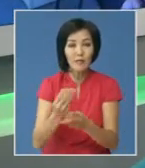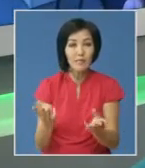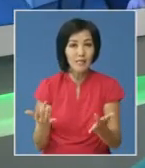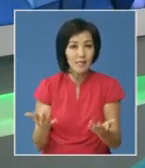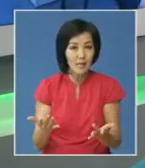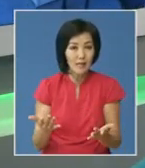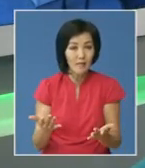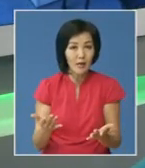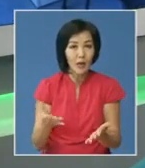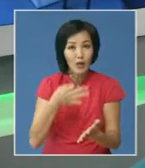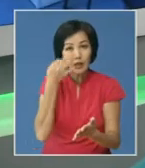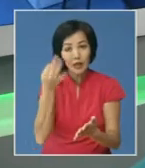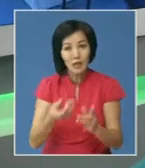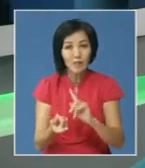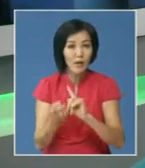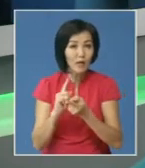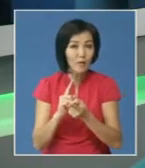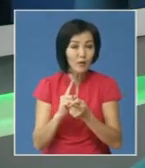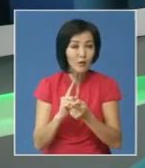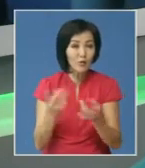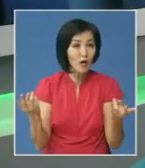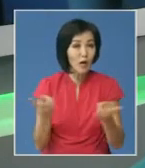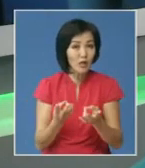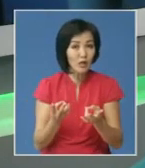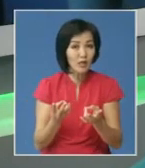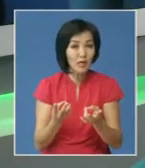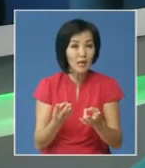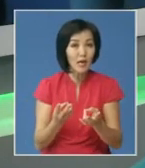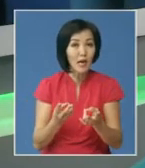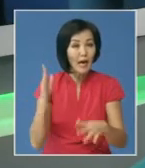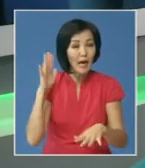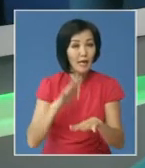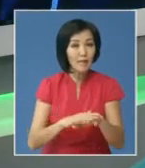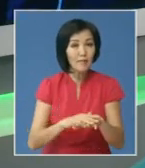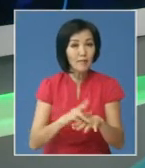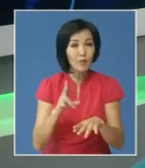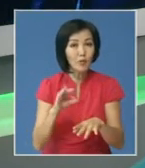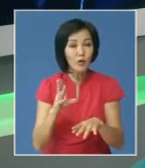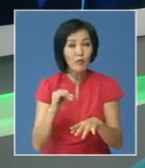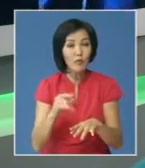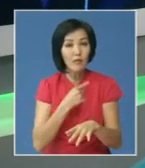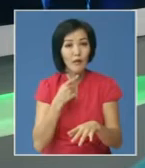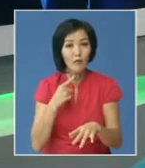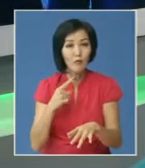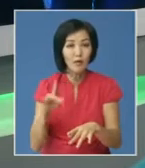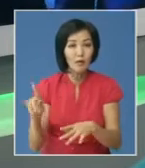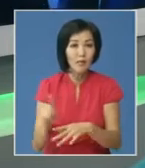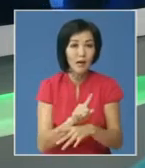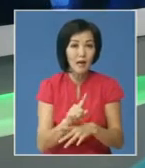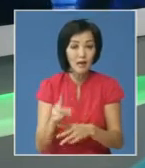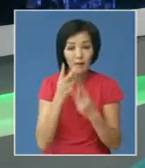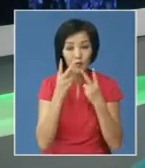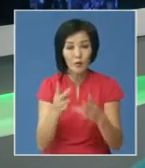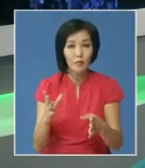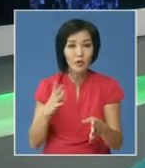алмасудың жан-жақты болуын қалайды. Тиісінше әкімдері Кәрім Көкрекбаев бастаған топ Талдықорғанды да су таралап шықты. Делегацияны облыс әкімі